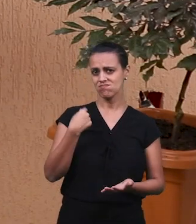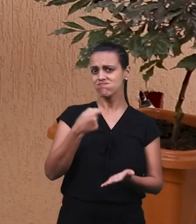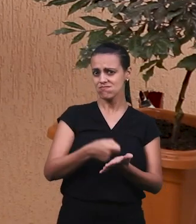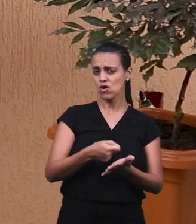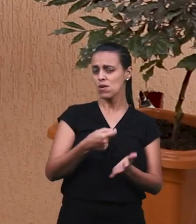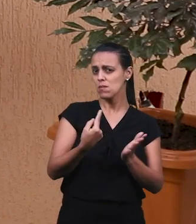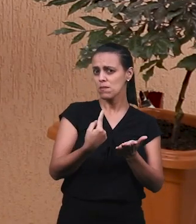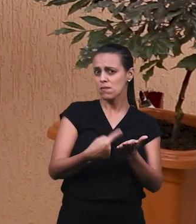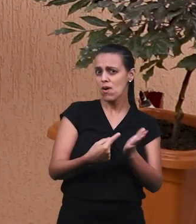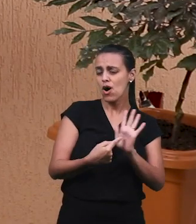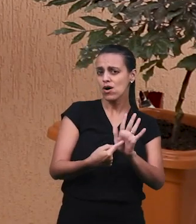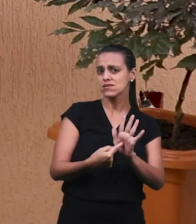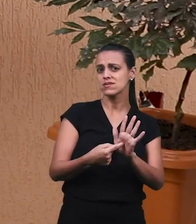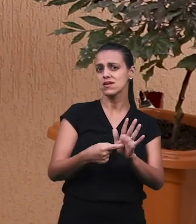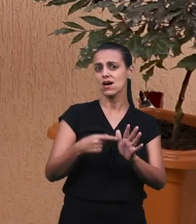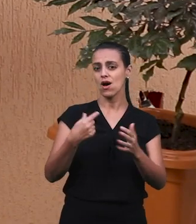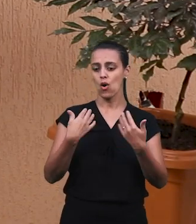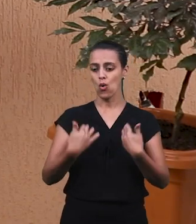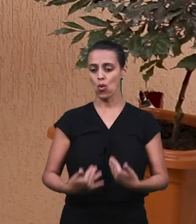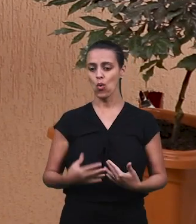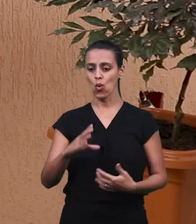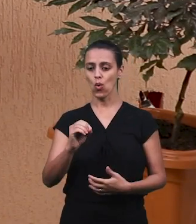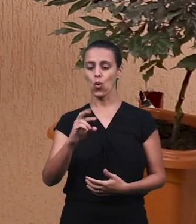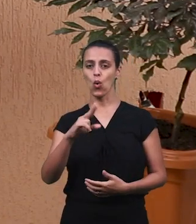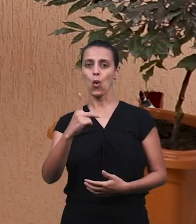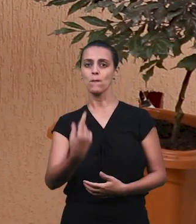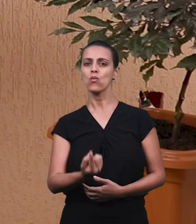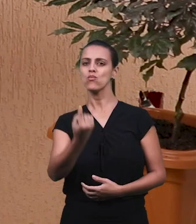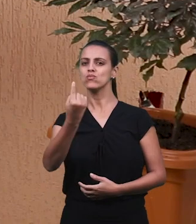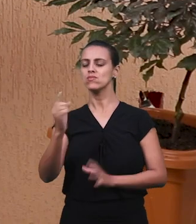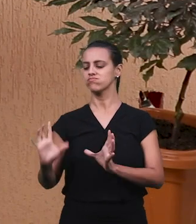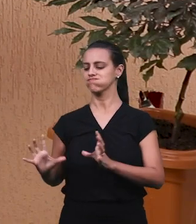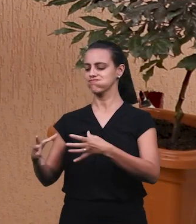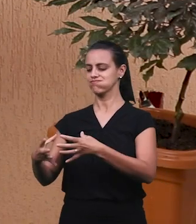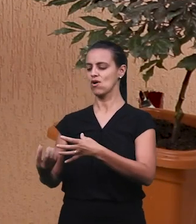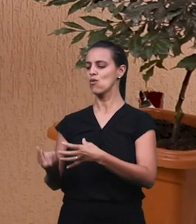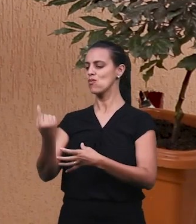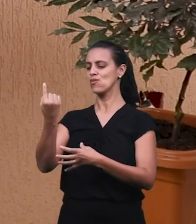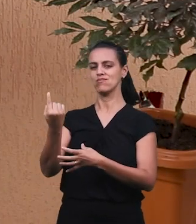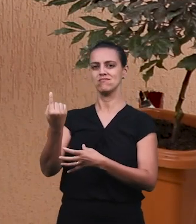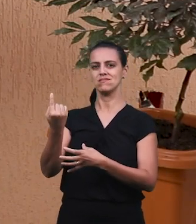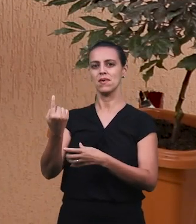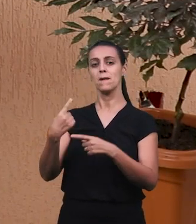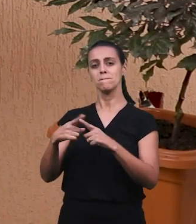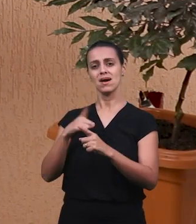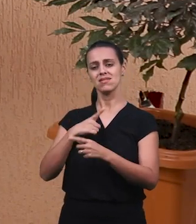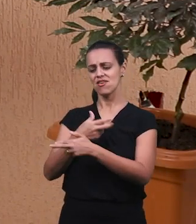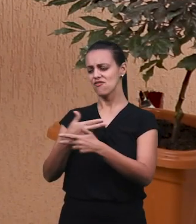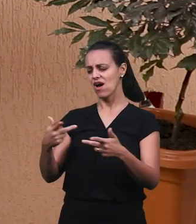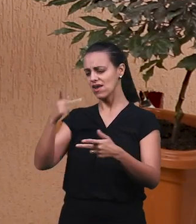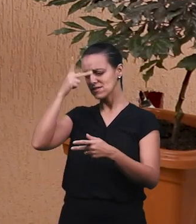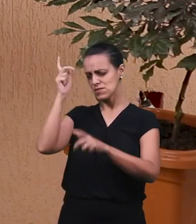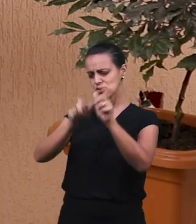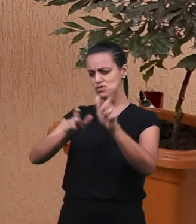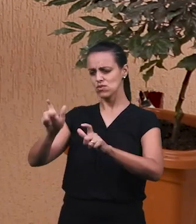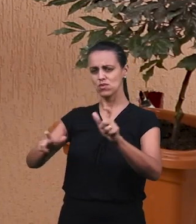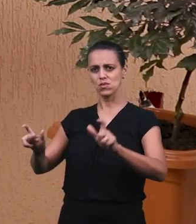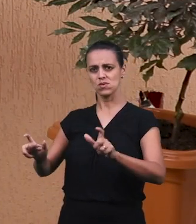le corps, il est unique. Et dans ce corps, nous avons plusieurs membres.